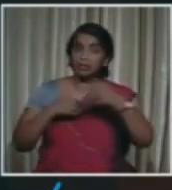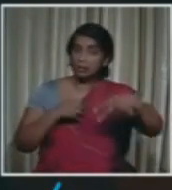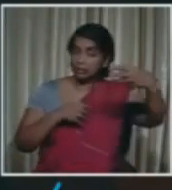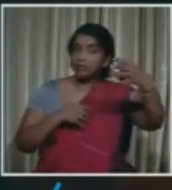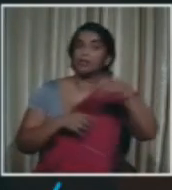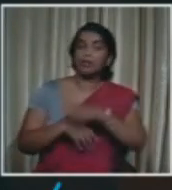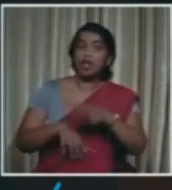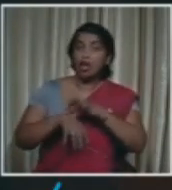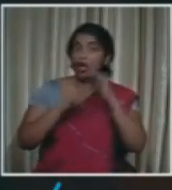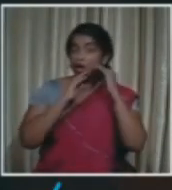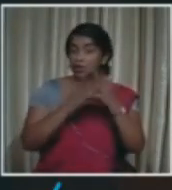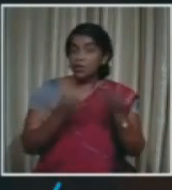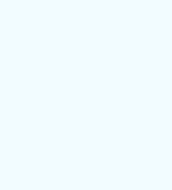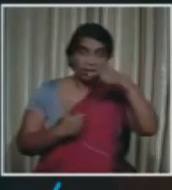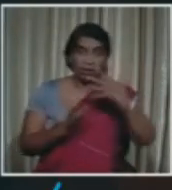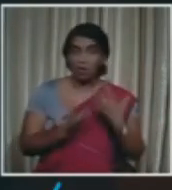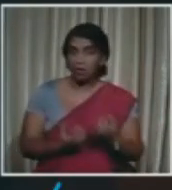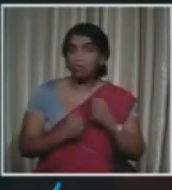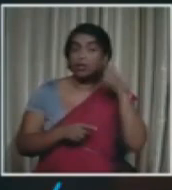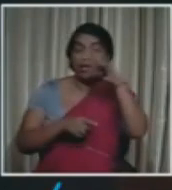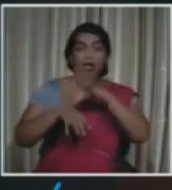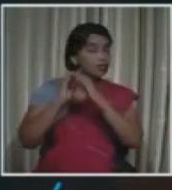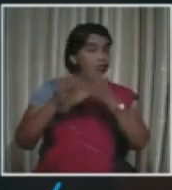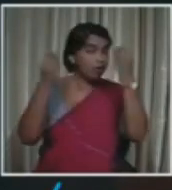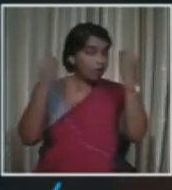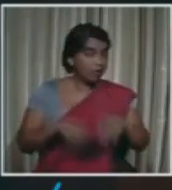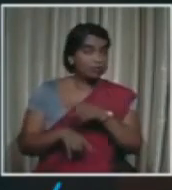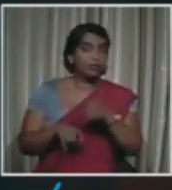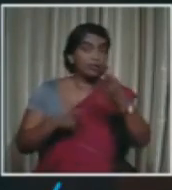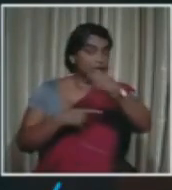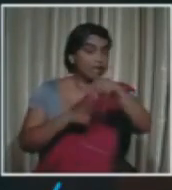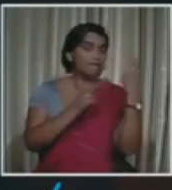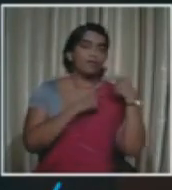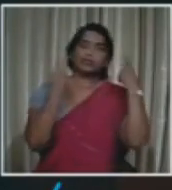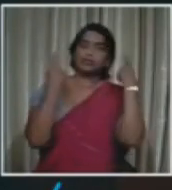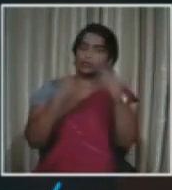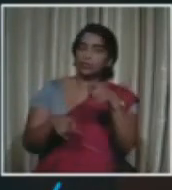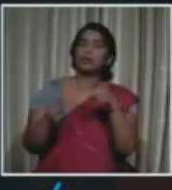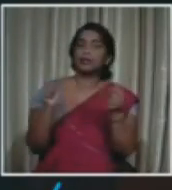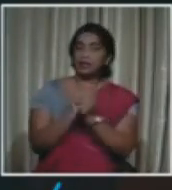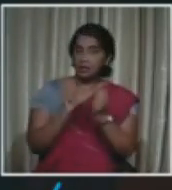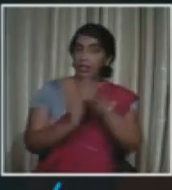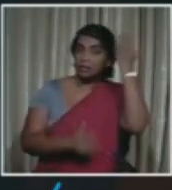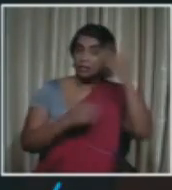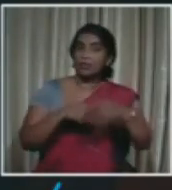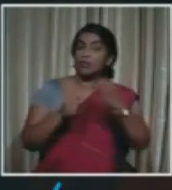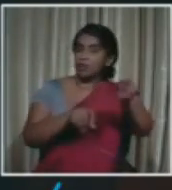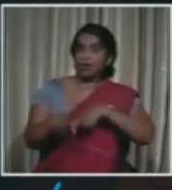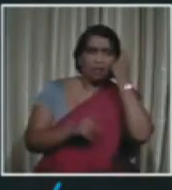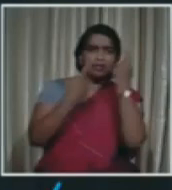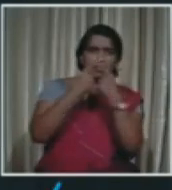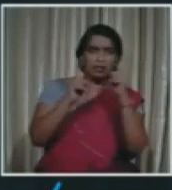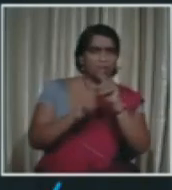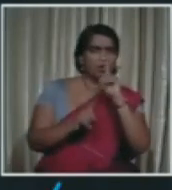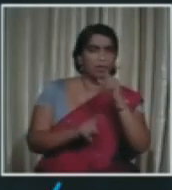කීපේ රෝහල් වලට අවශ්‍ය ඉන්ධන ටික නොලැබුණොත් ඒ රෝහල් අක්‍රිය වුණොත් ඔබ තමුන්නාසලා වගකීම ගන්න ඕනේ. ජනතාව මරණන් වලට වගකීම ඔබ තමුන්නාසලා ගන්න